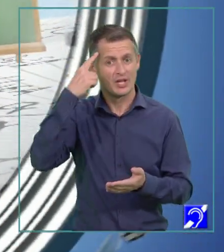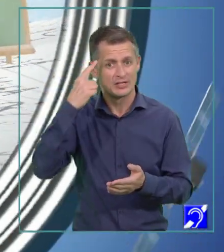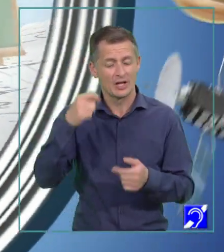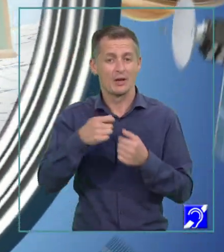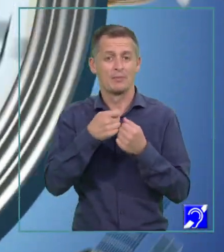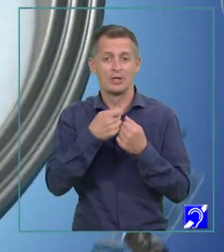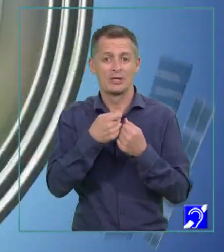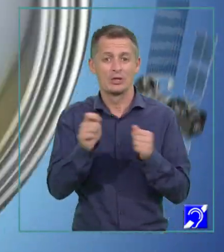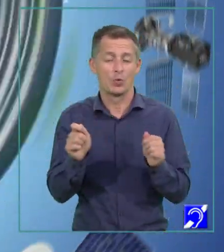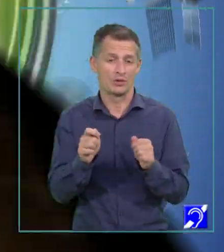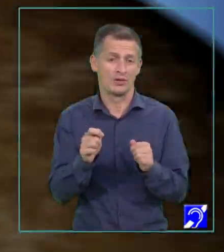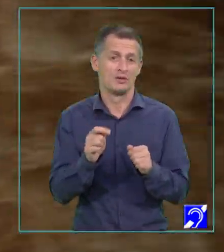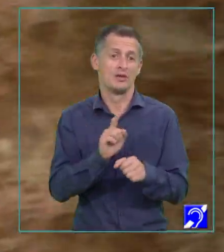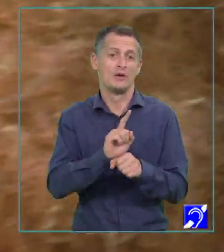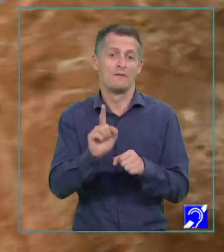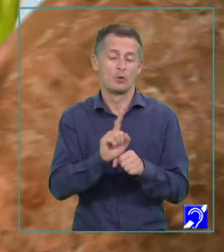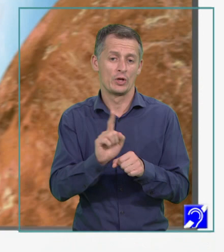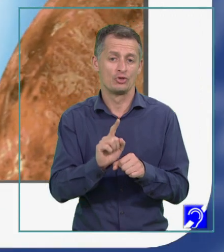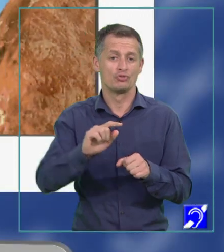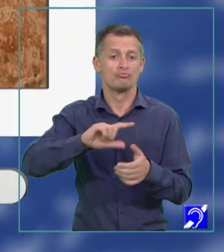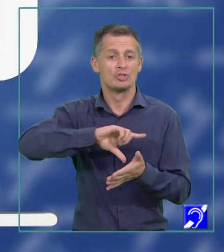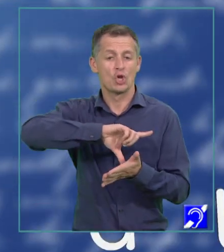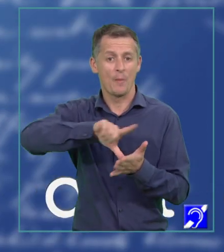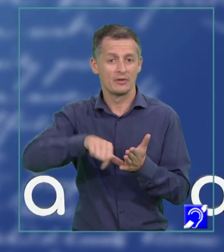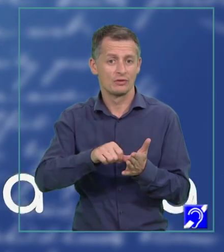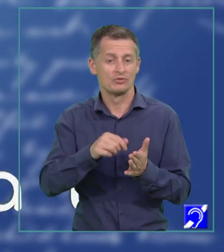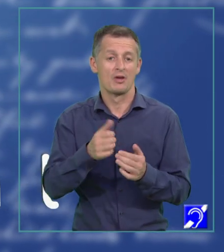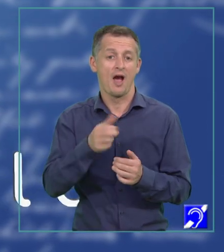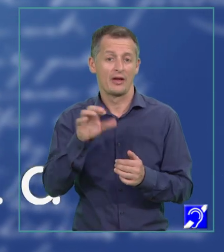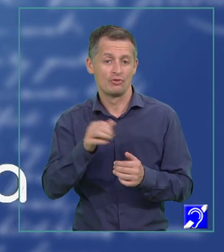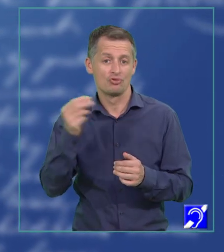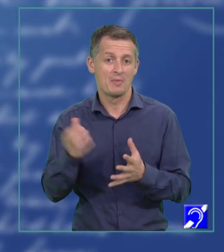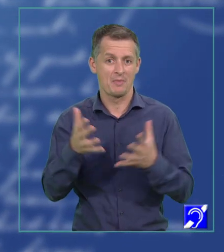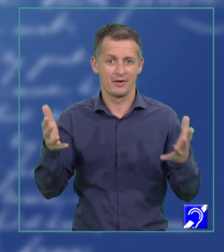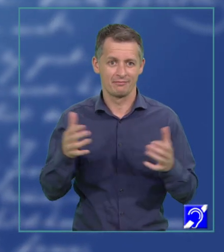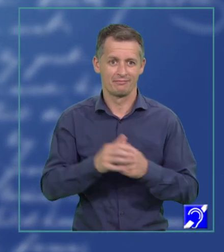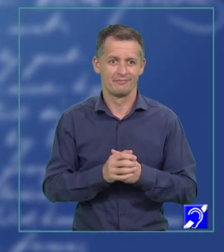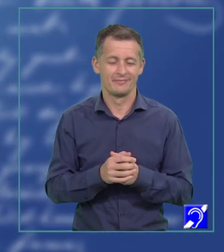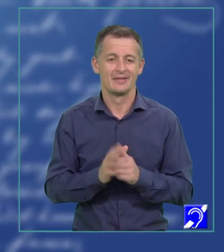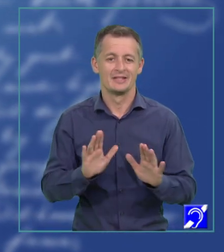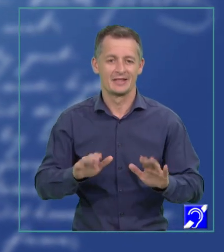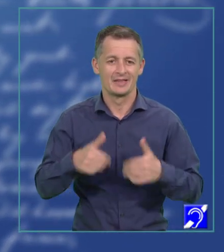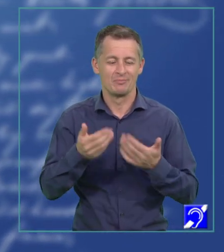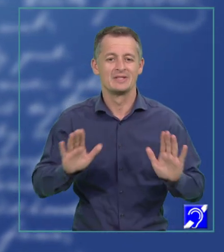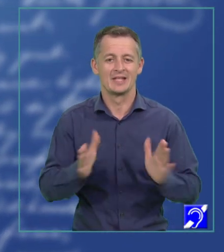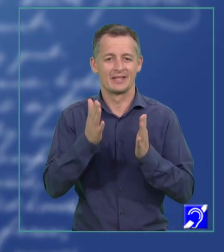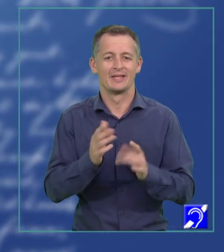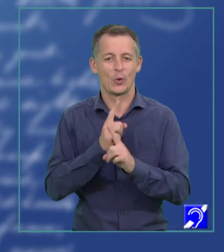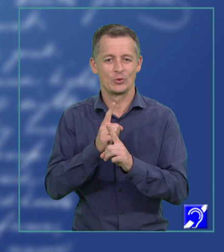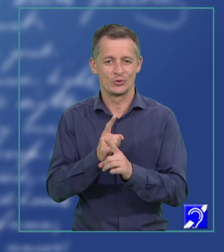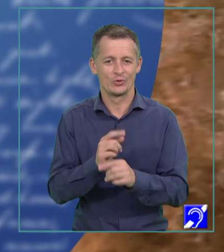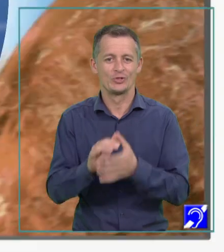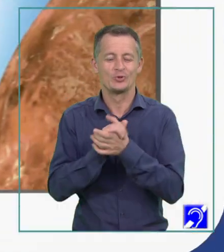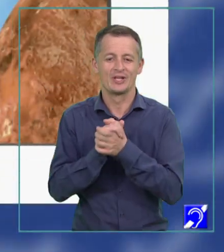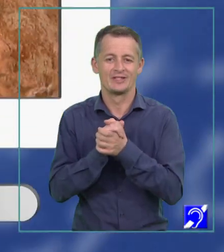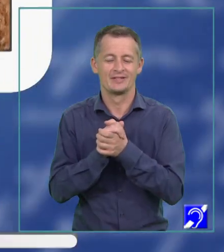figurile geometrice cu același perimetru, cercul are aria cea mai mare? Haideți să dăm start lecțiilor. Spor la treabă!